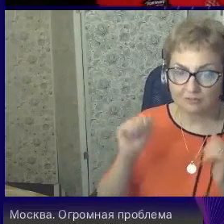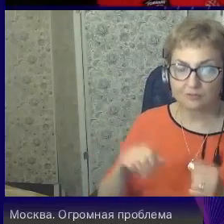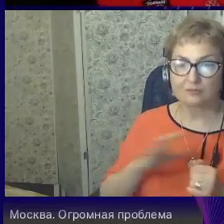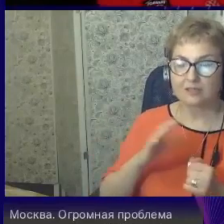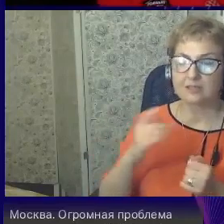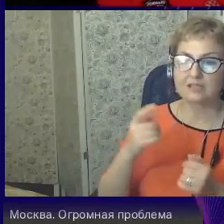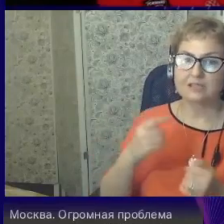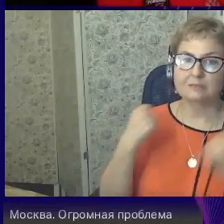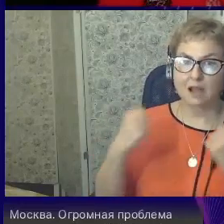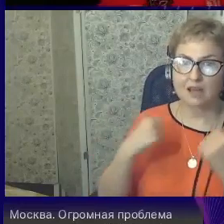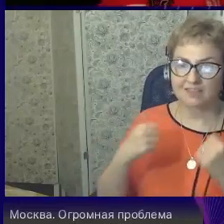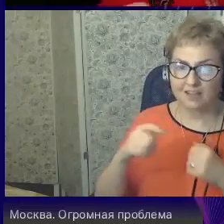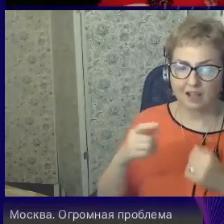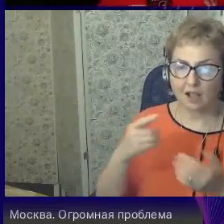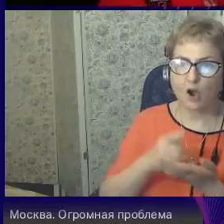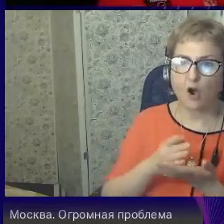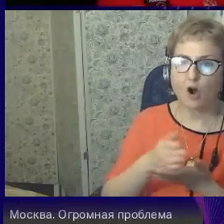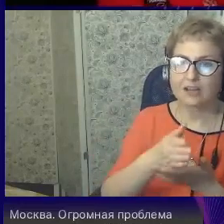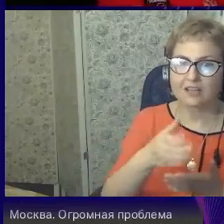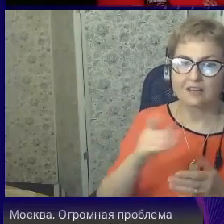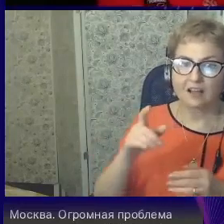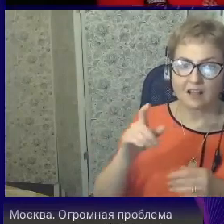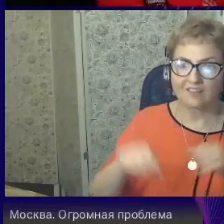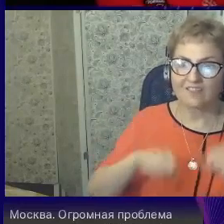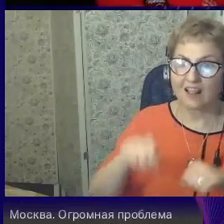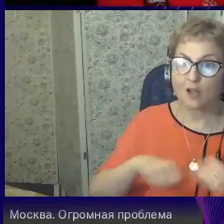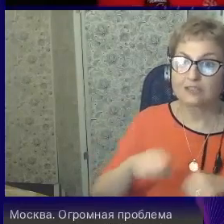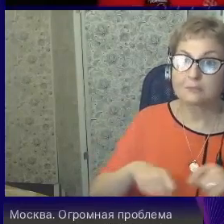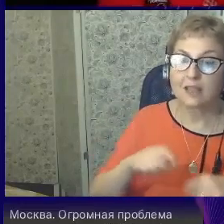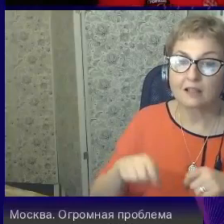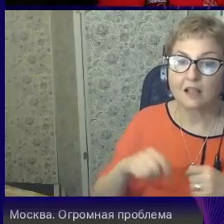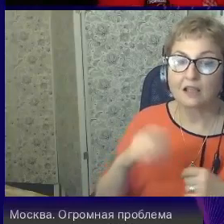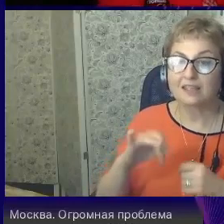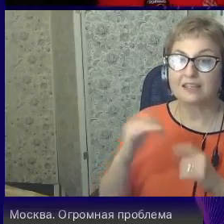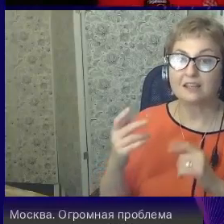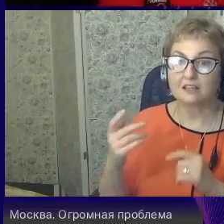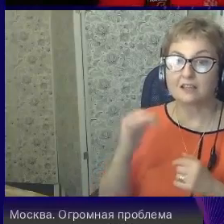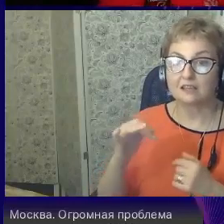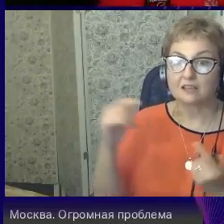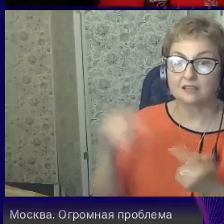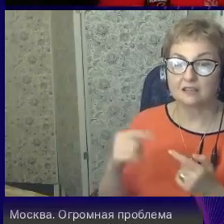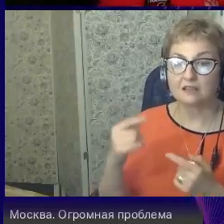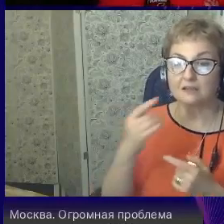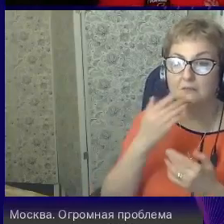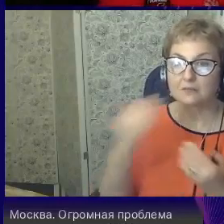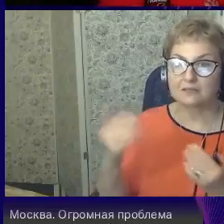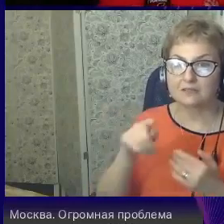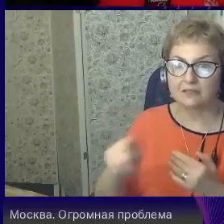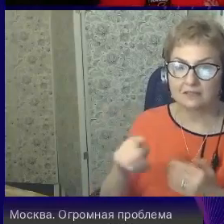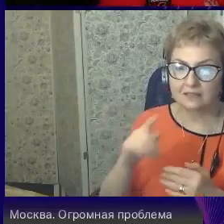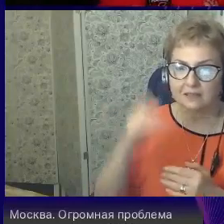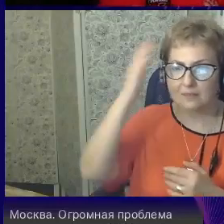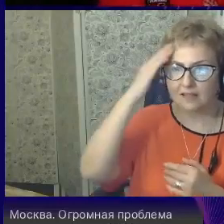ориентирование на велосипеде и так называемое трейл-ориентирование, которое адаптировано для людей с